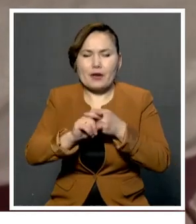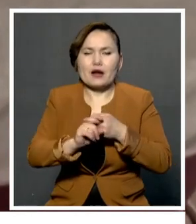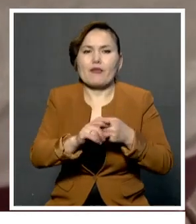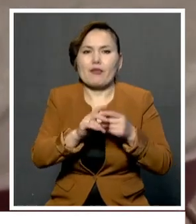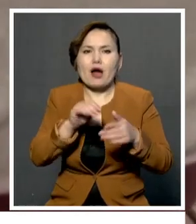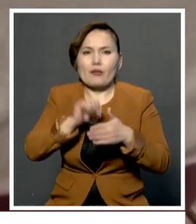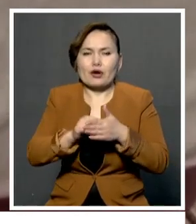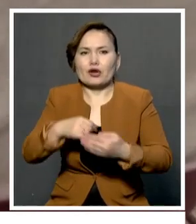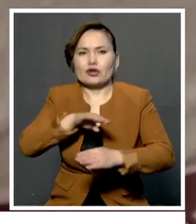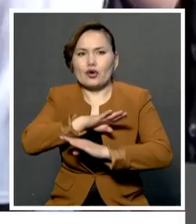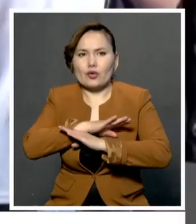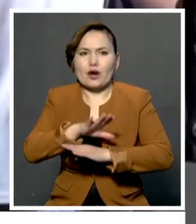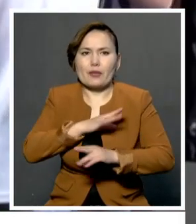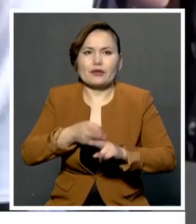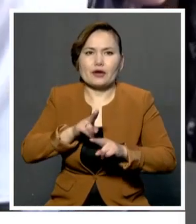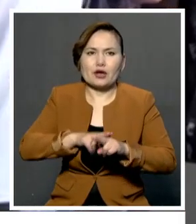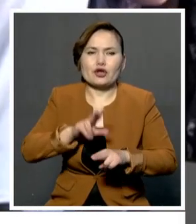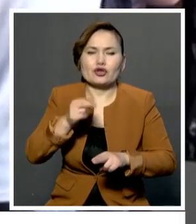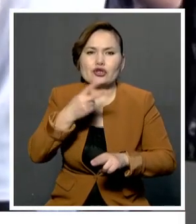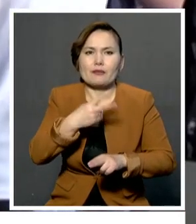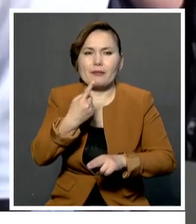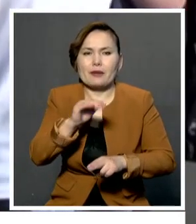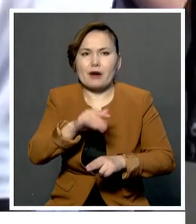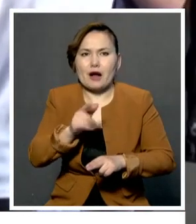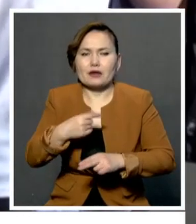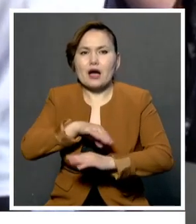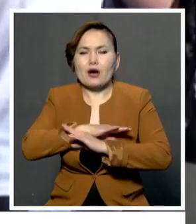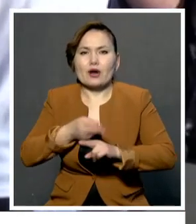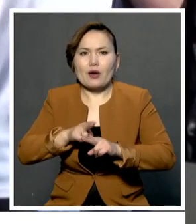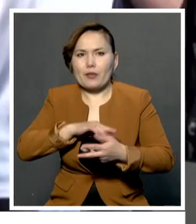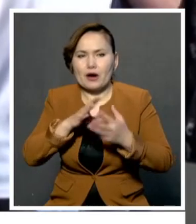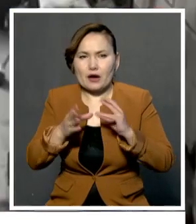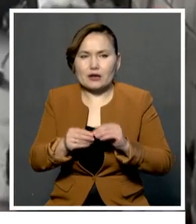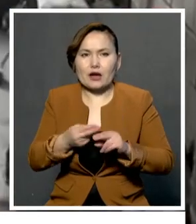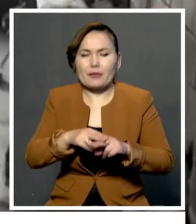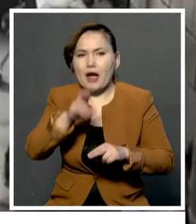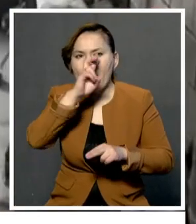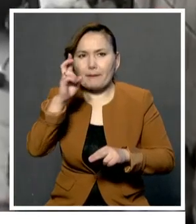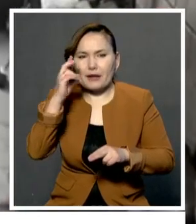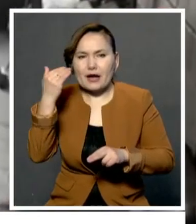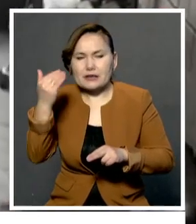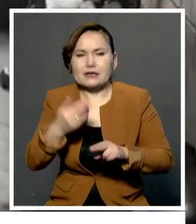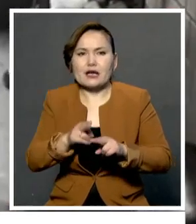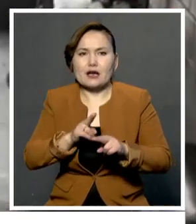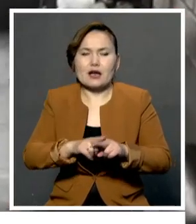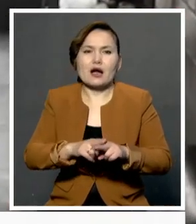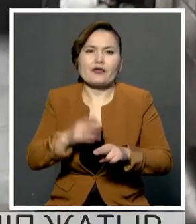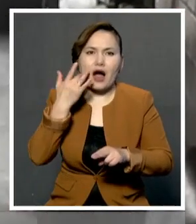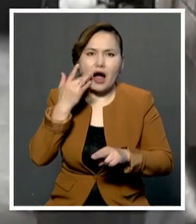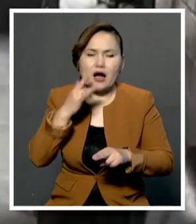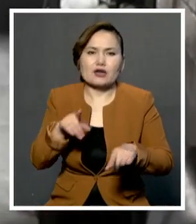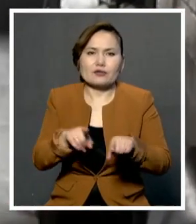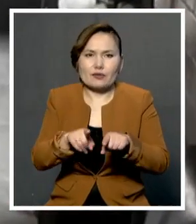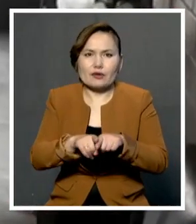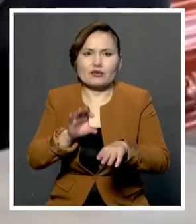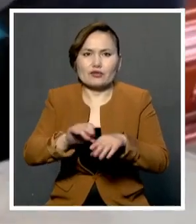олардың 321 мыңнан асқанын хабарлады. Осылайша бұл мемлекет COVID-19-дан адам жоғалтудан Бразилияны артқа тастап, ақштан кейінгі екінші орынға